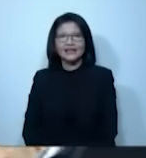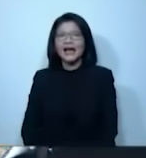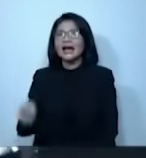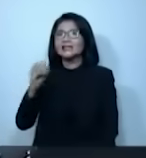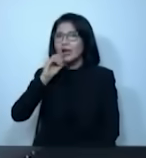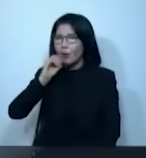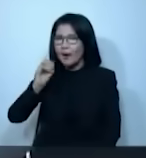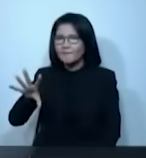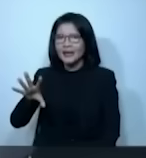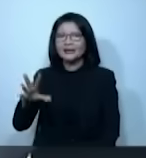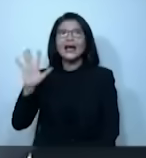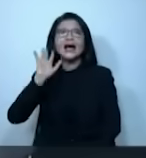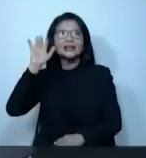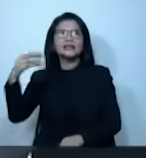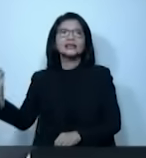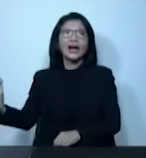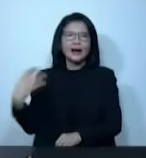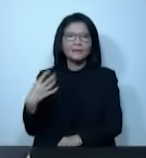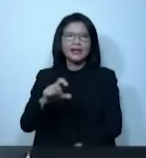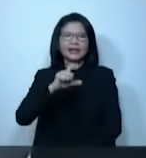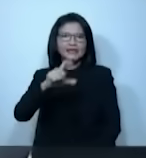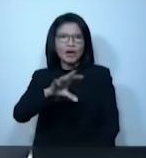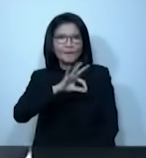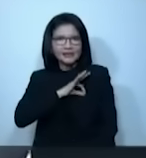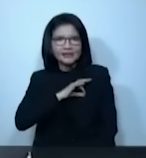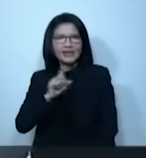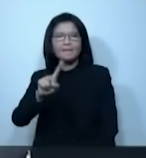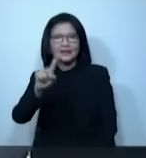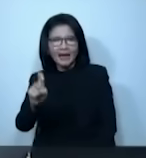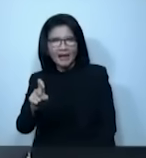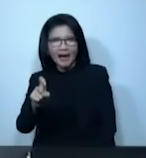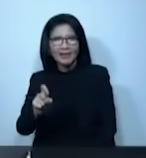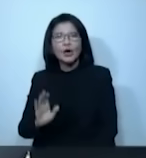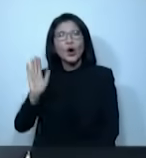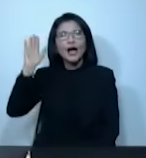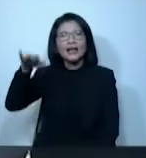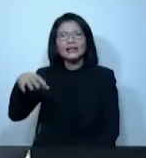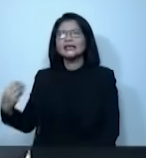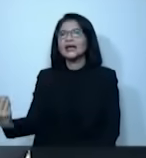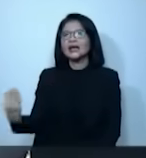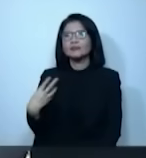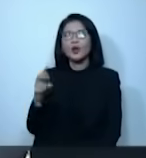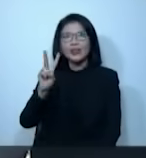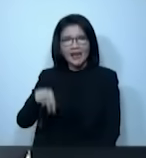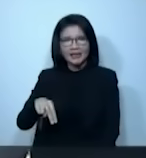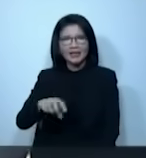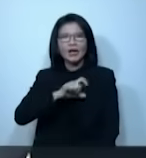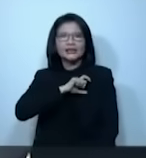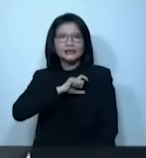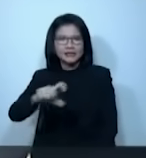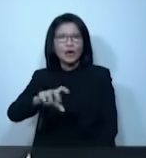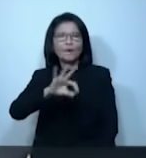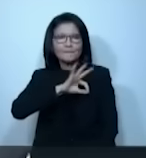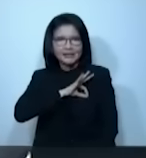pertanyaan akan ditanggapi oleh capres penanya untuk kemudianespon kembali ole calon